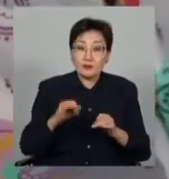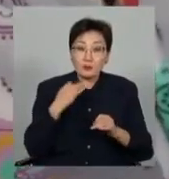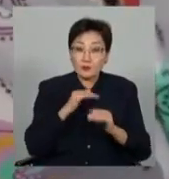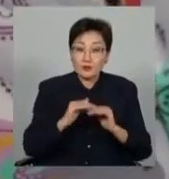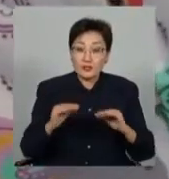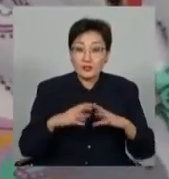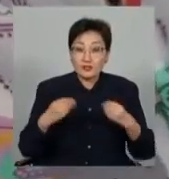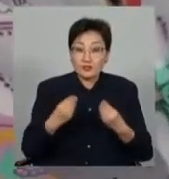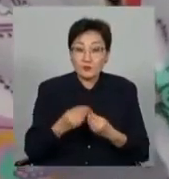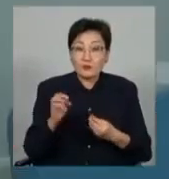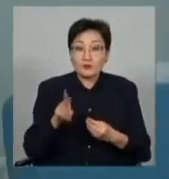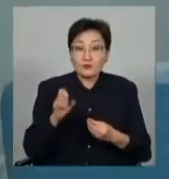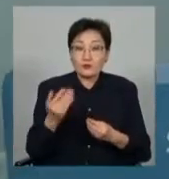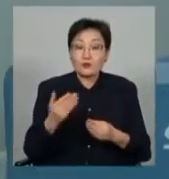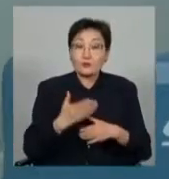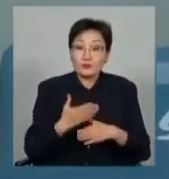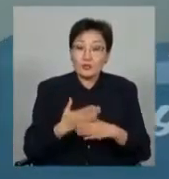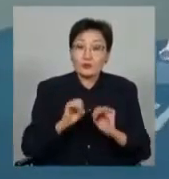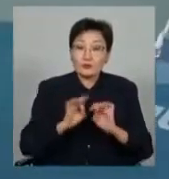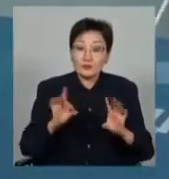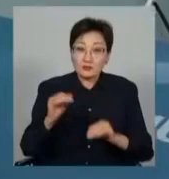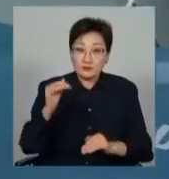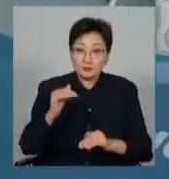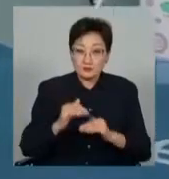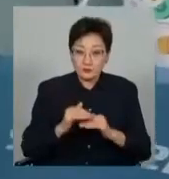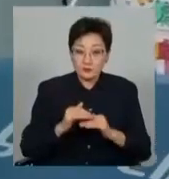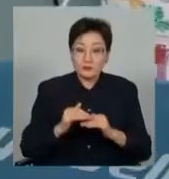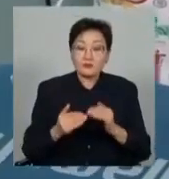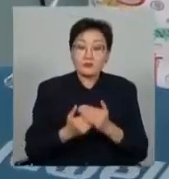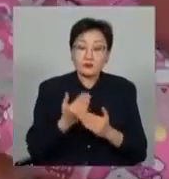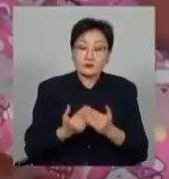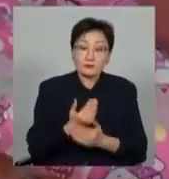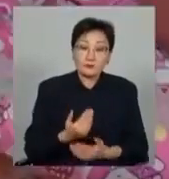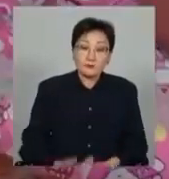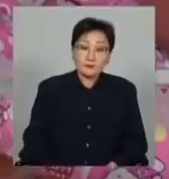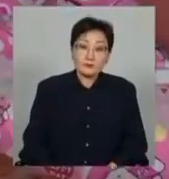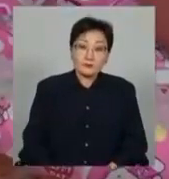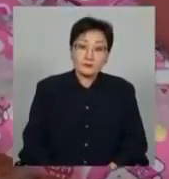многодетной семьи и о том, как им помочь, расскажем в итоговом выпуске новостей.